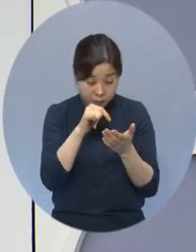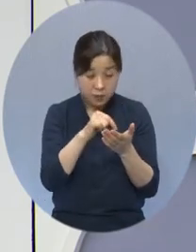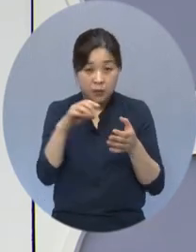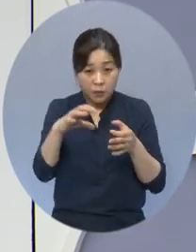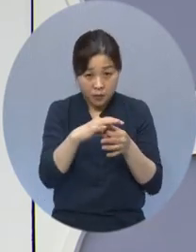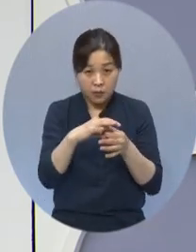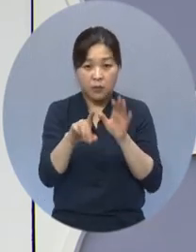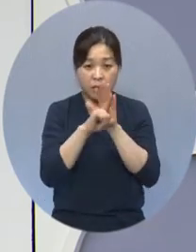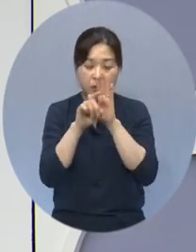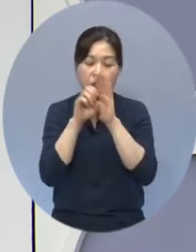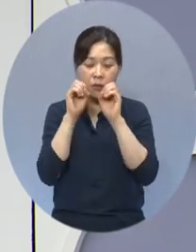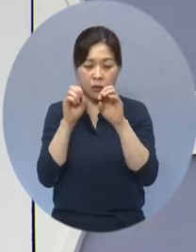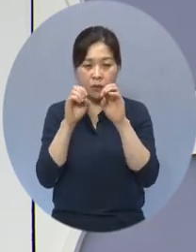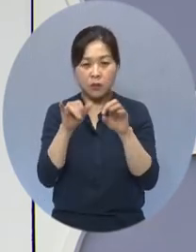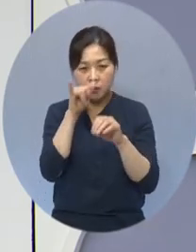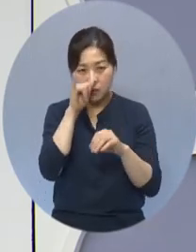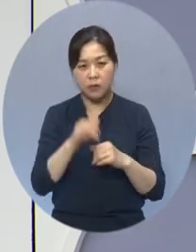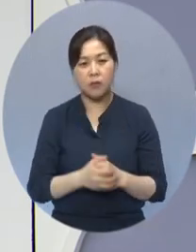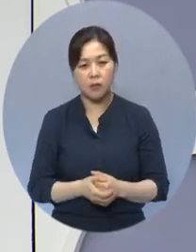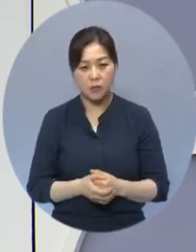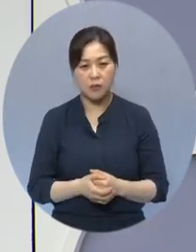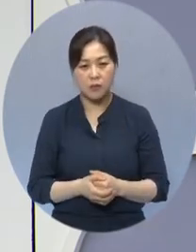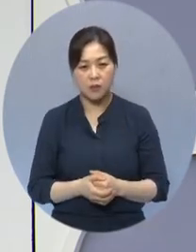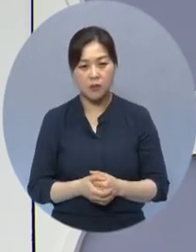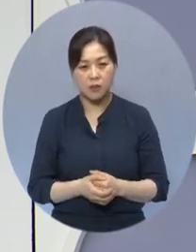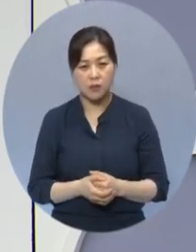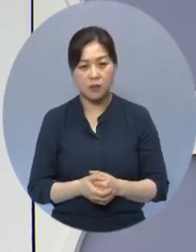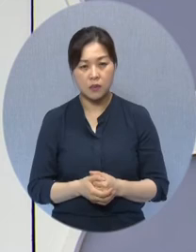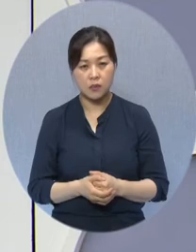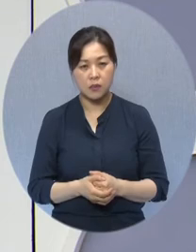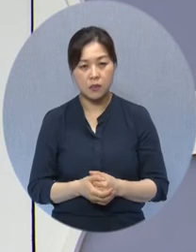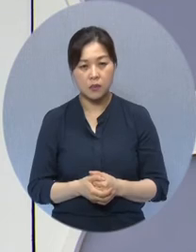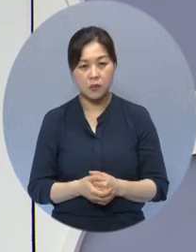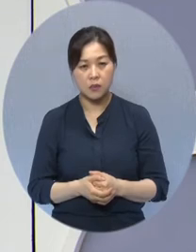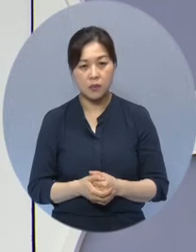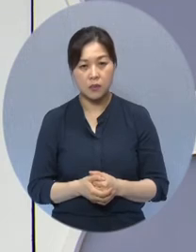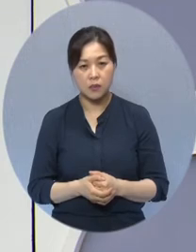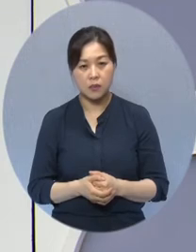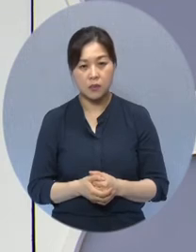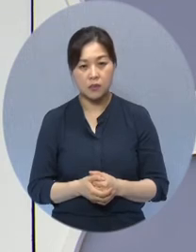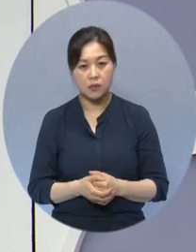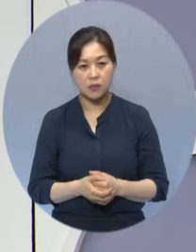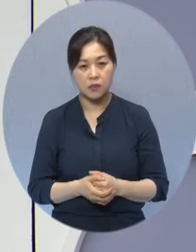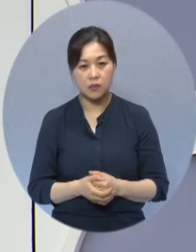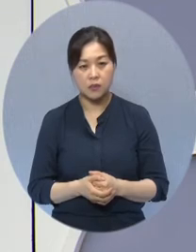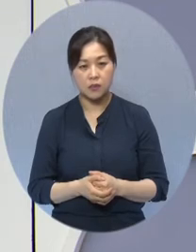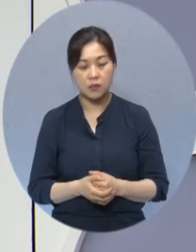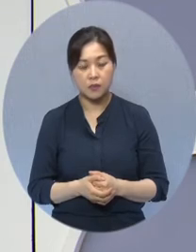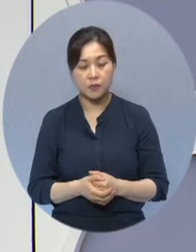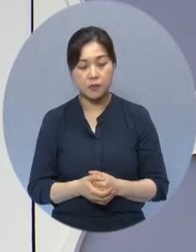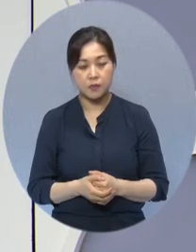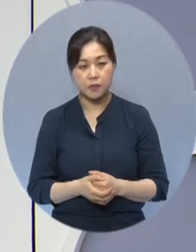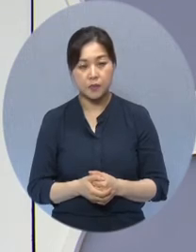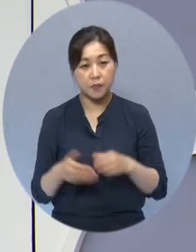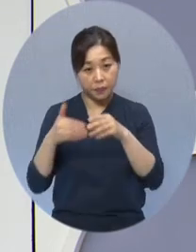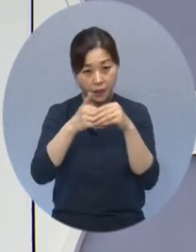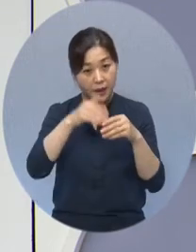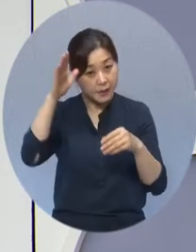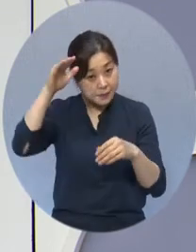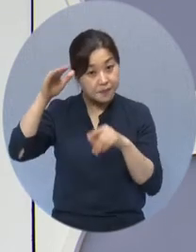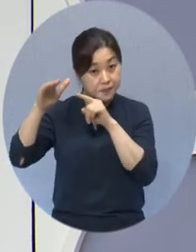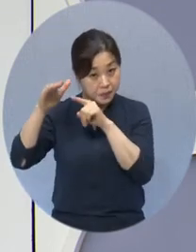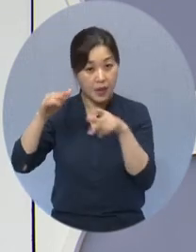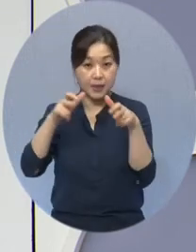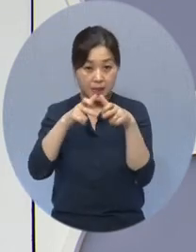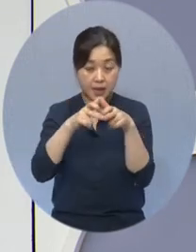대한 홍보 캠페인을 했는데요. 지금 이제 그 안내견이